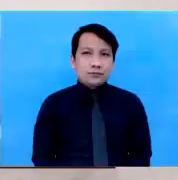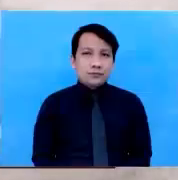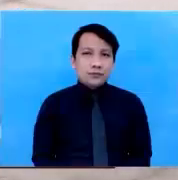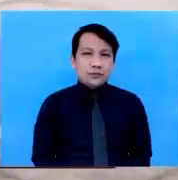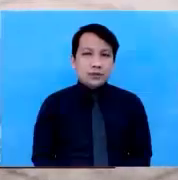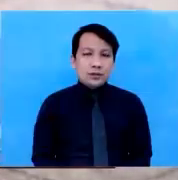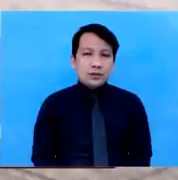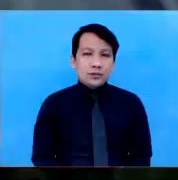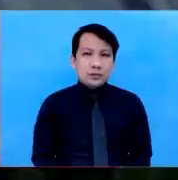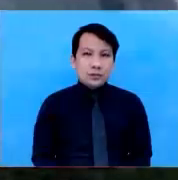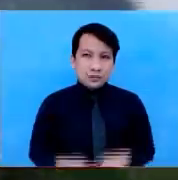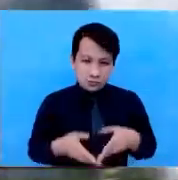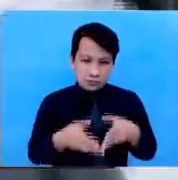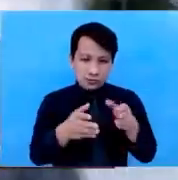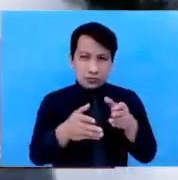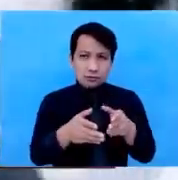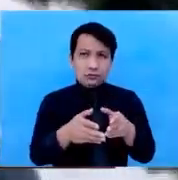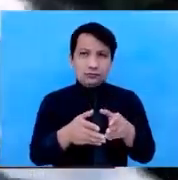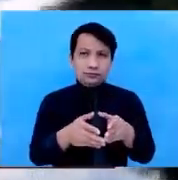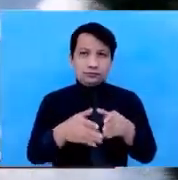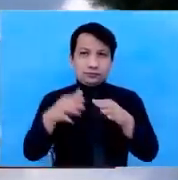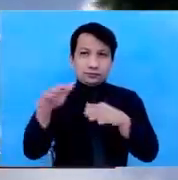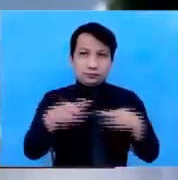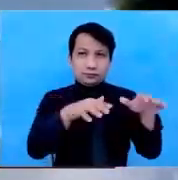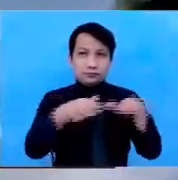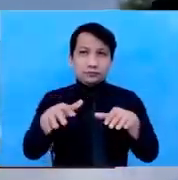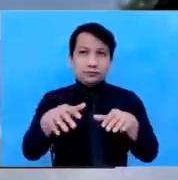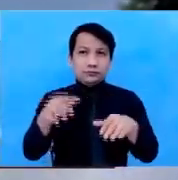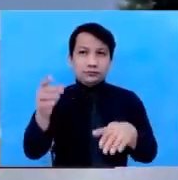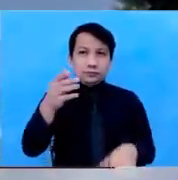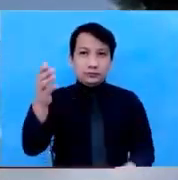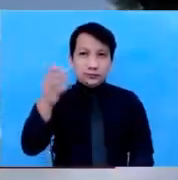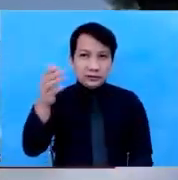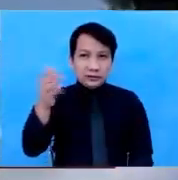Sa kalsada, umuuga naman ang traffic lights.